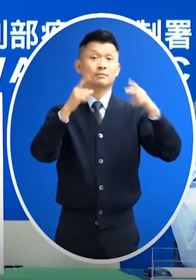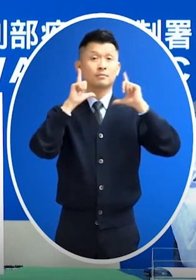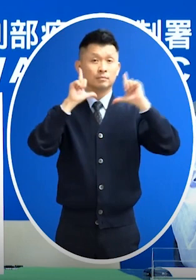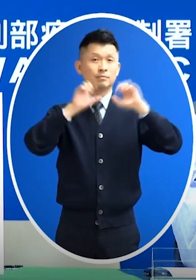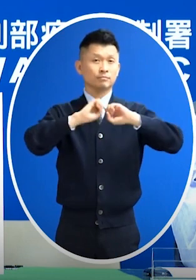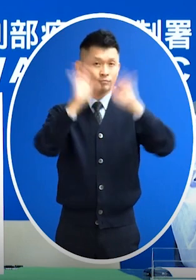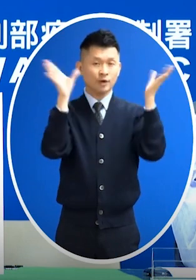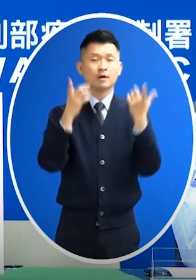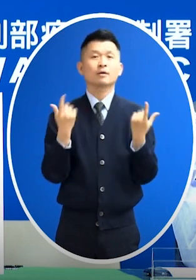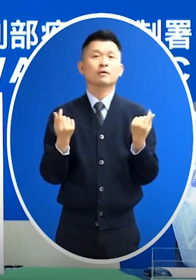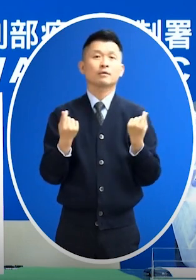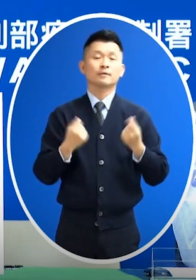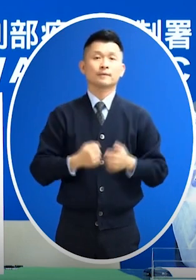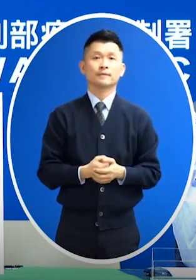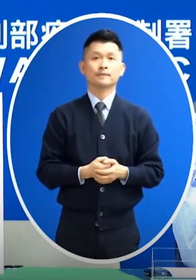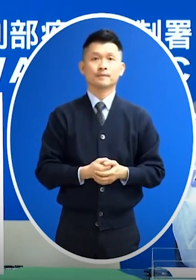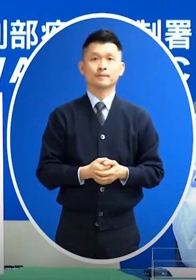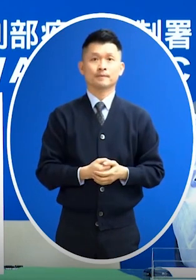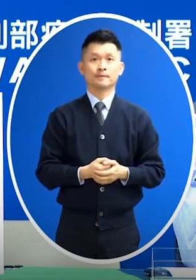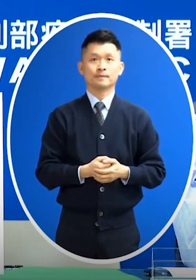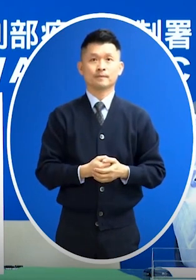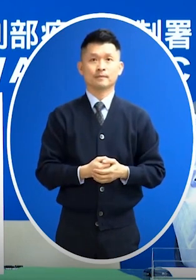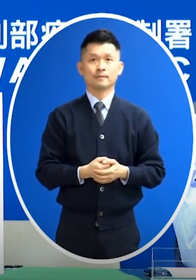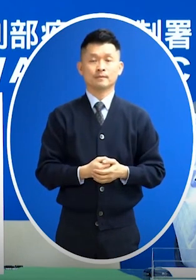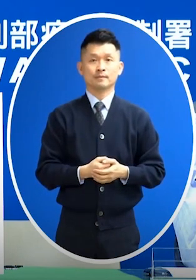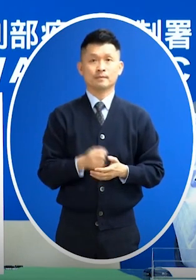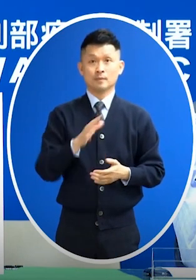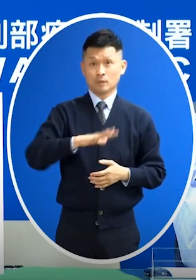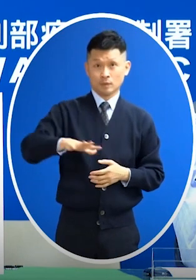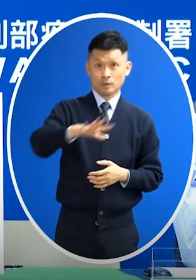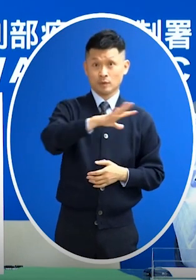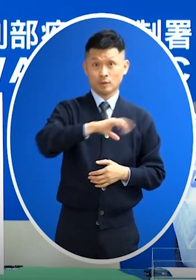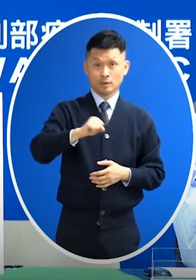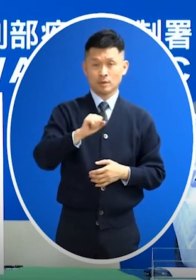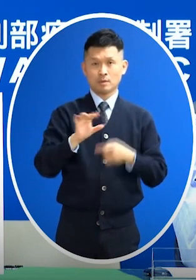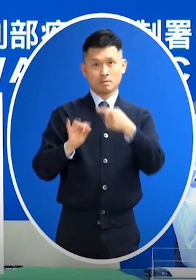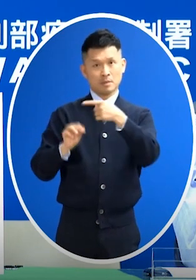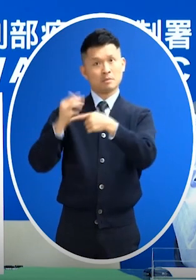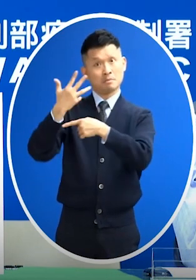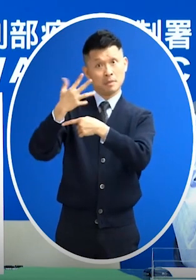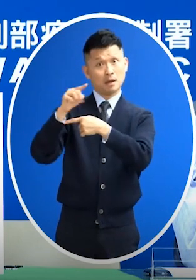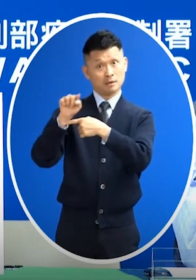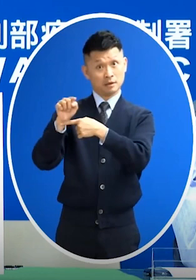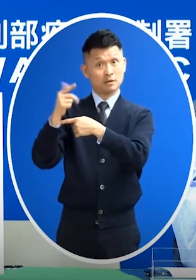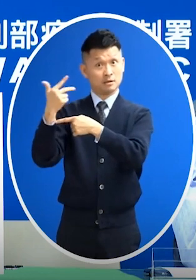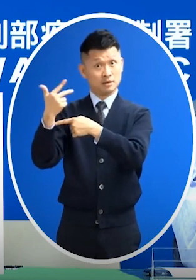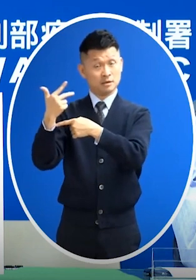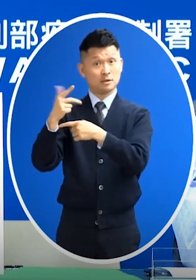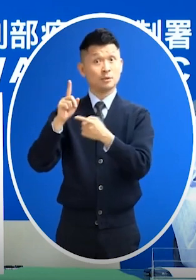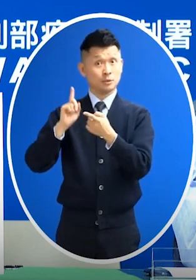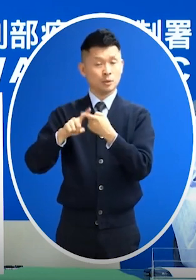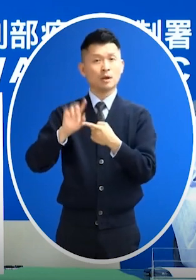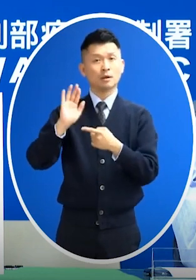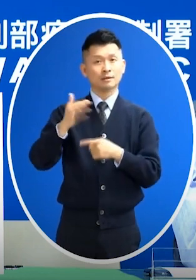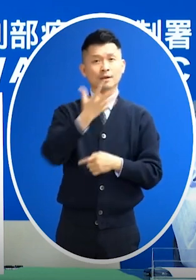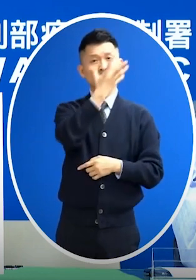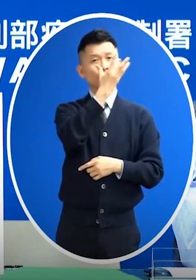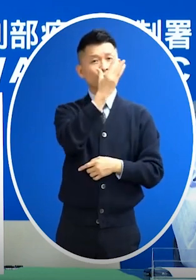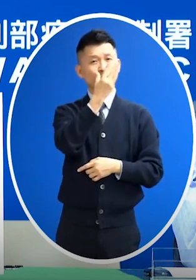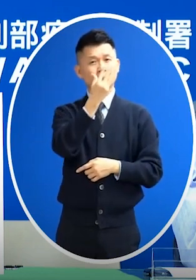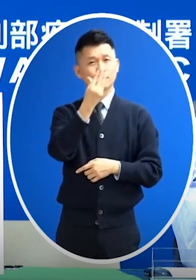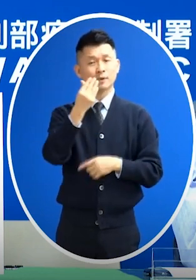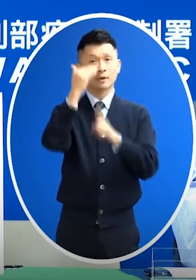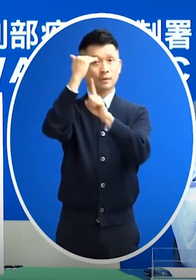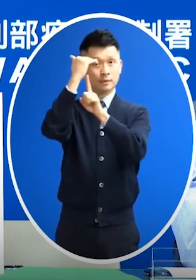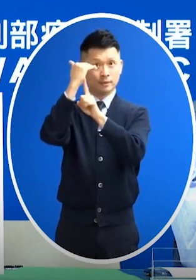的那他虽然整个看起来还有8.7%，可是它这个一路下降的这个